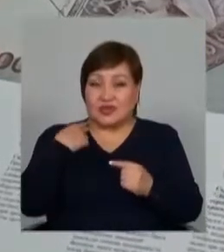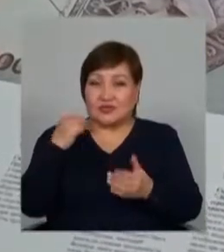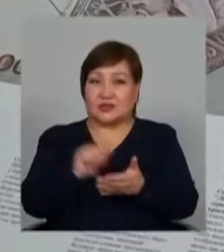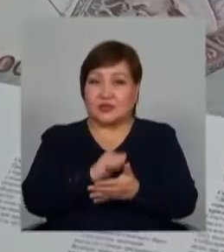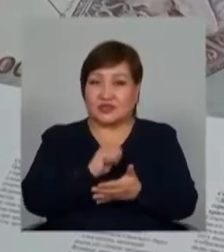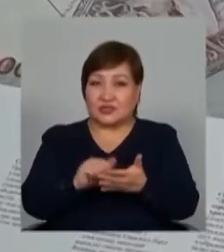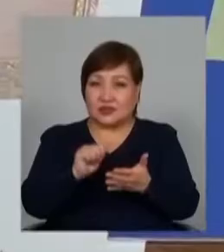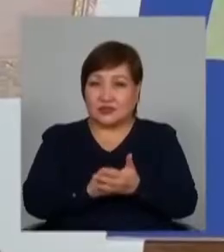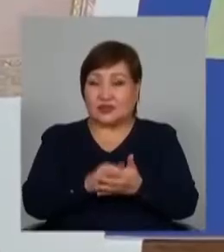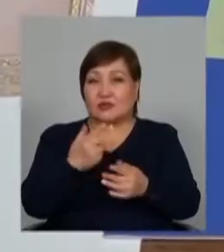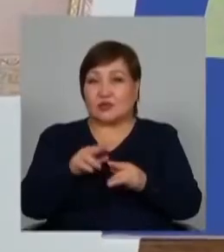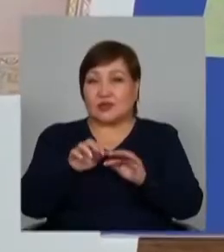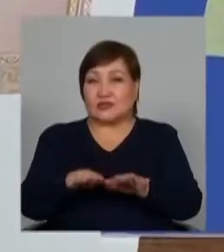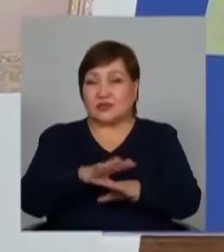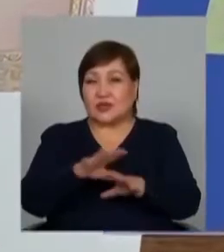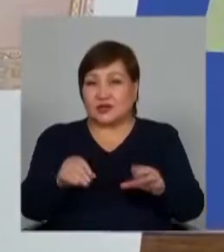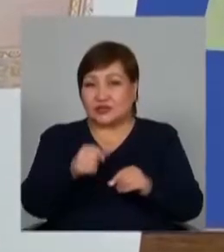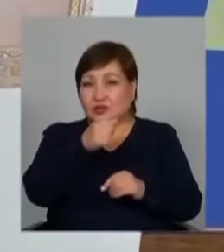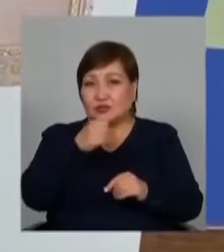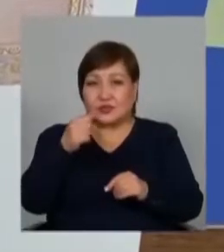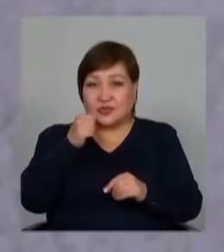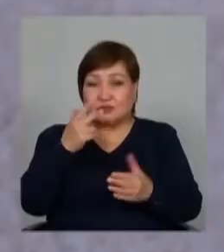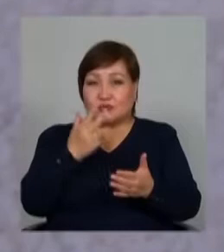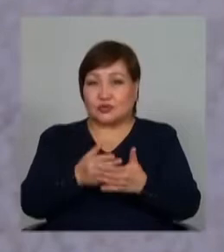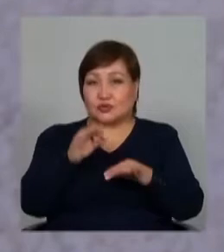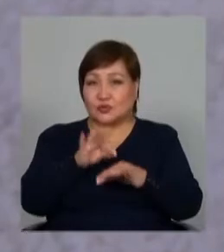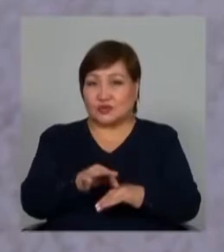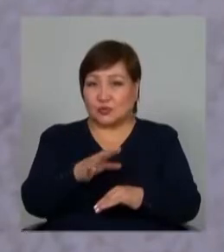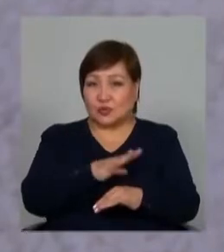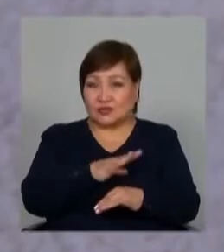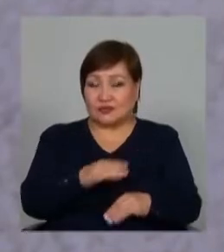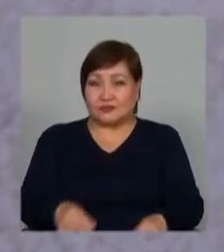туғызбау үшін бұл процесс барынша құпия түрде жүргізілді.